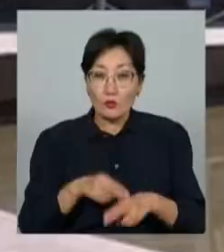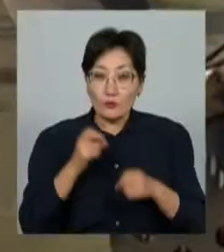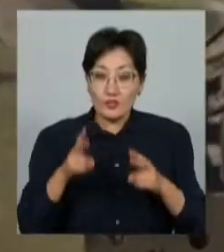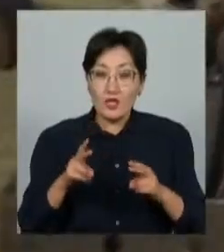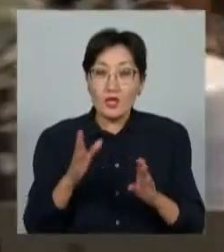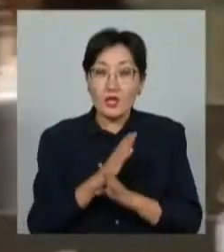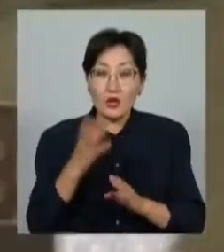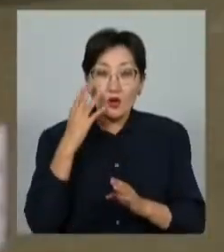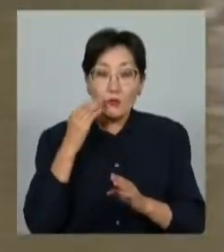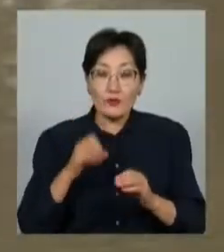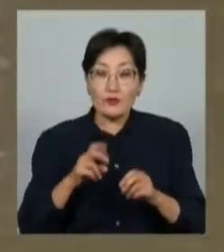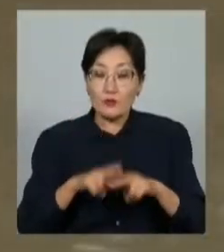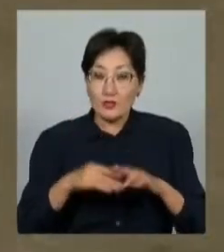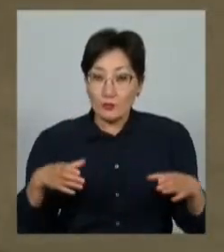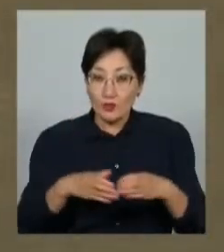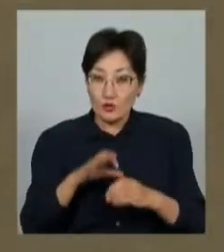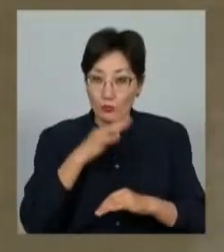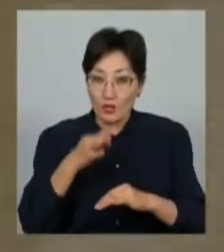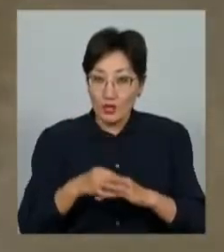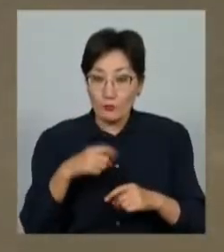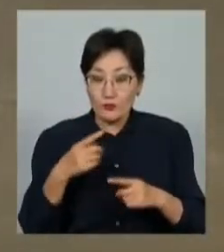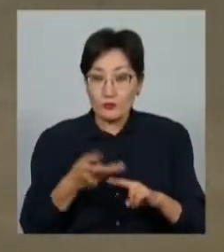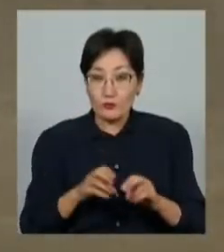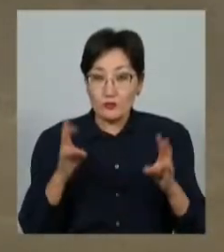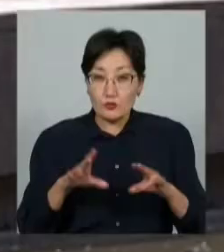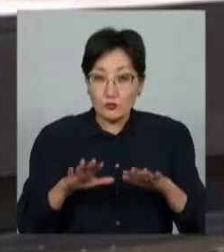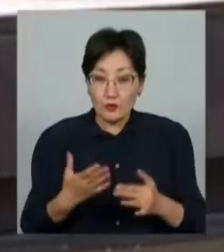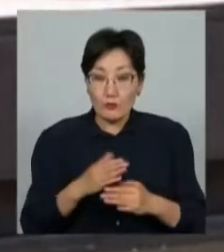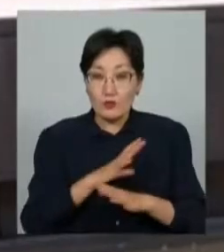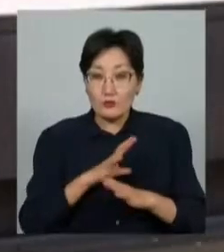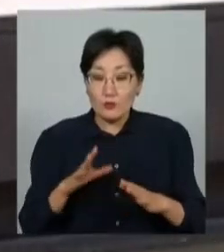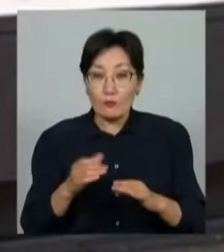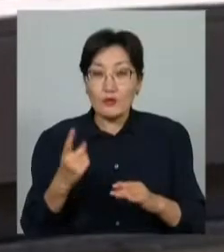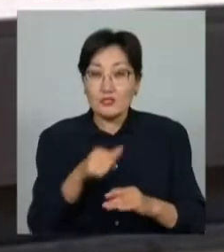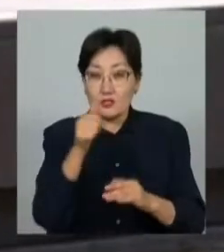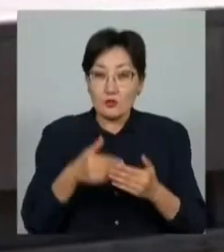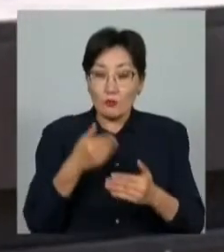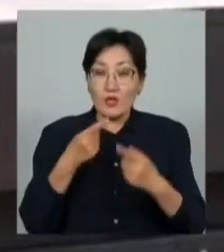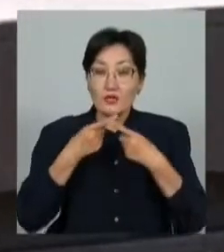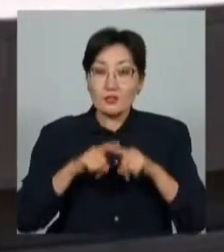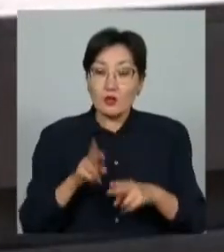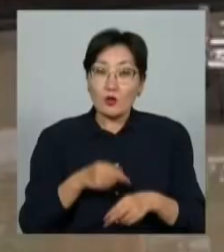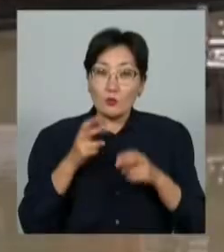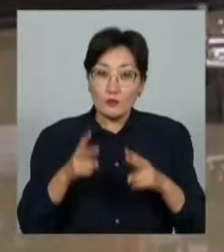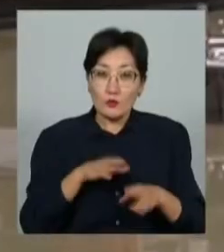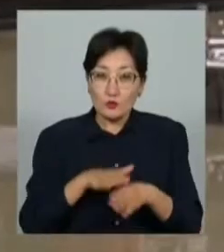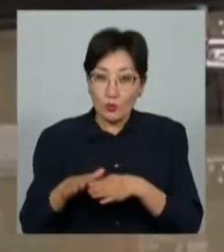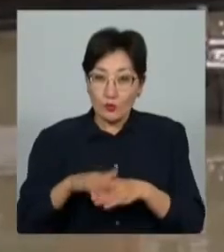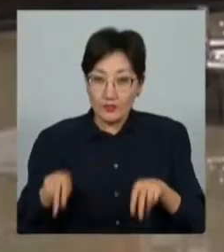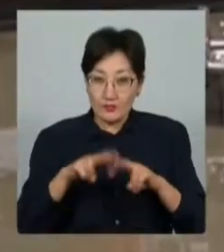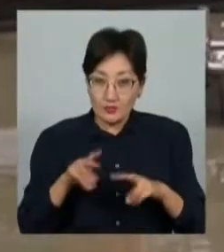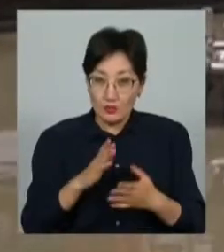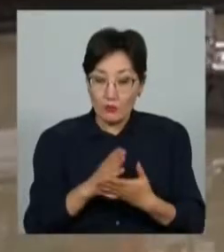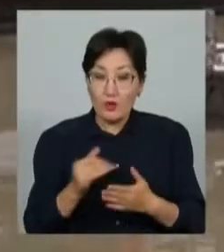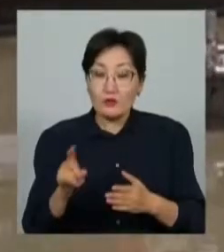қауіпсіздігіне Эко-Алматы мердігер өкілдері жауапты. Айтуларынша оқыс оқиға болмай тұрып, бір сағат бұрын техникалық қауіпсіздігі толық